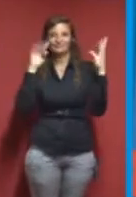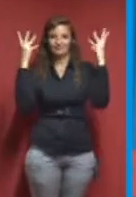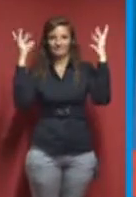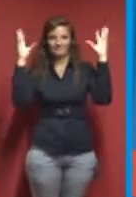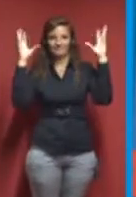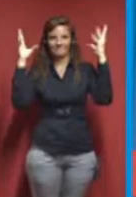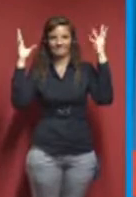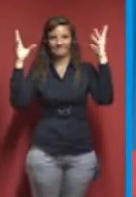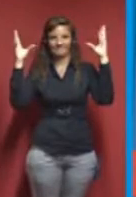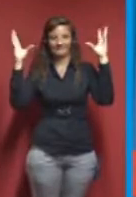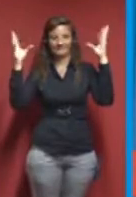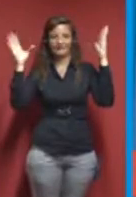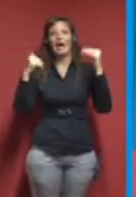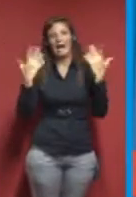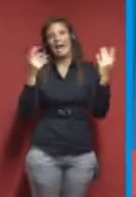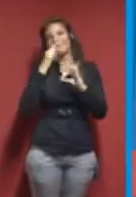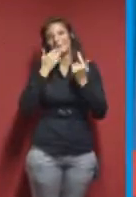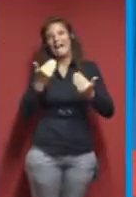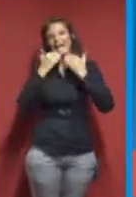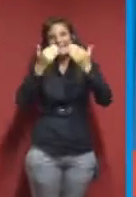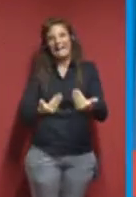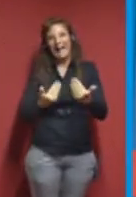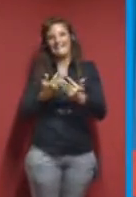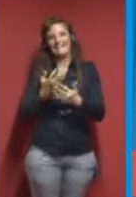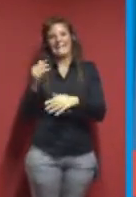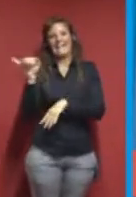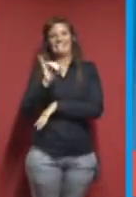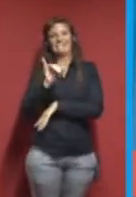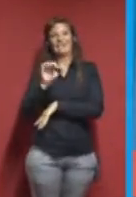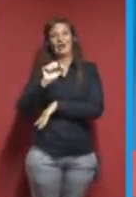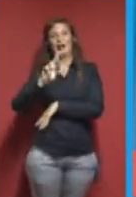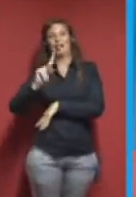grazie zio arduino vecchio anche allarghino